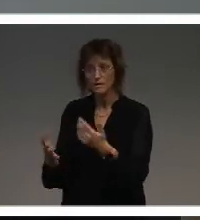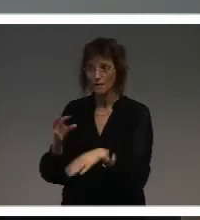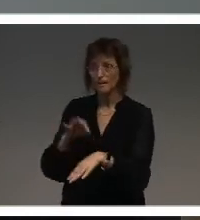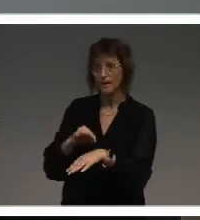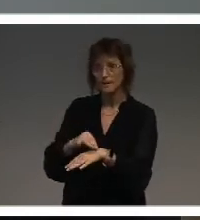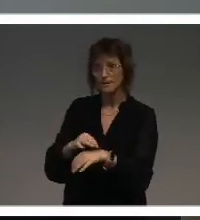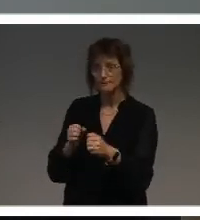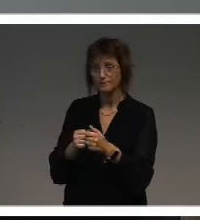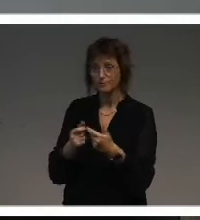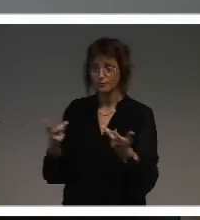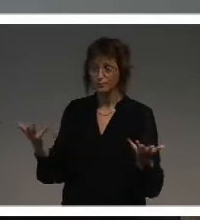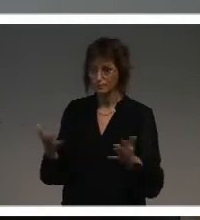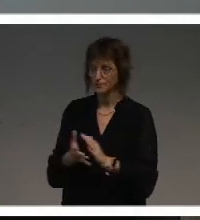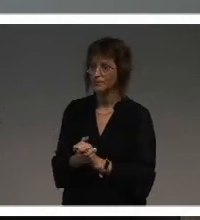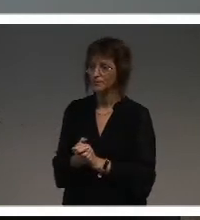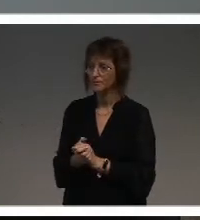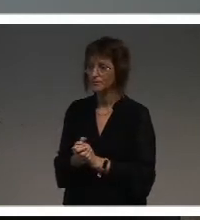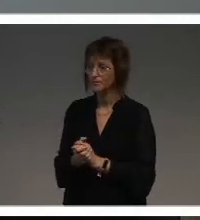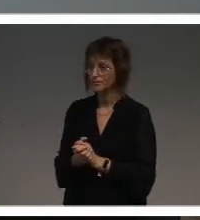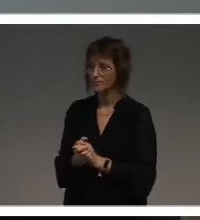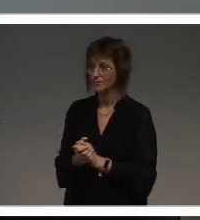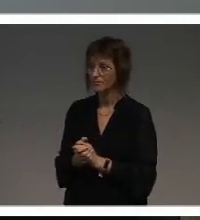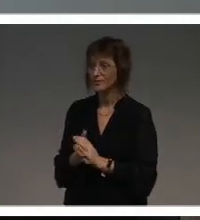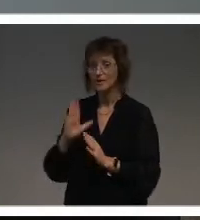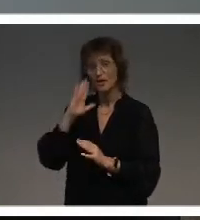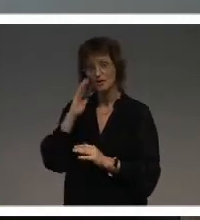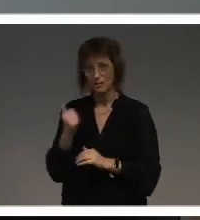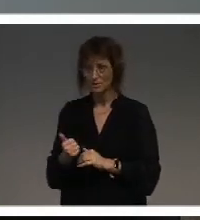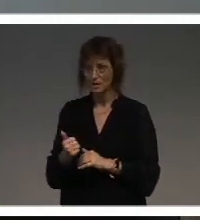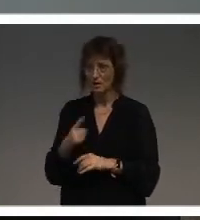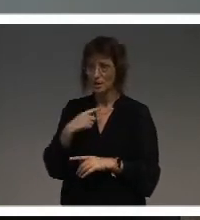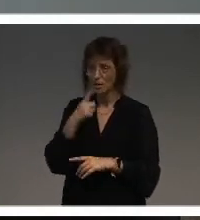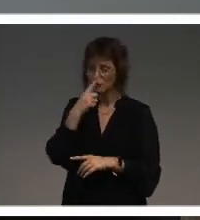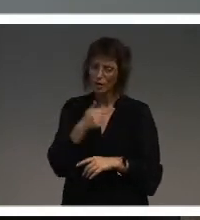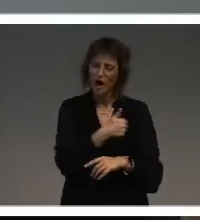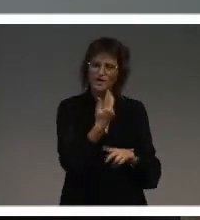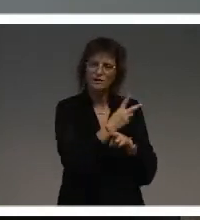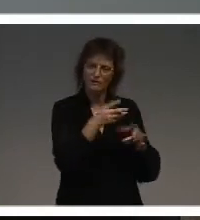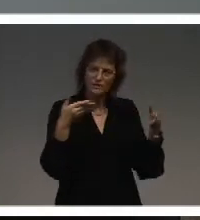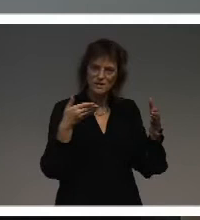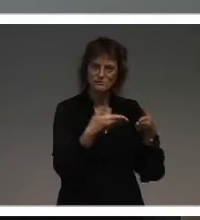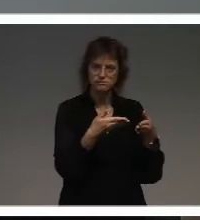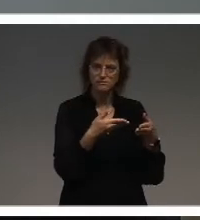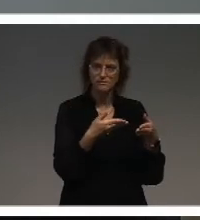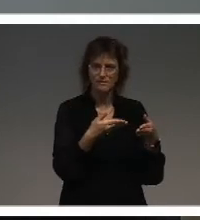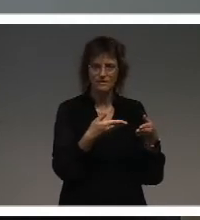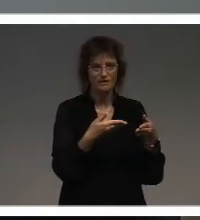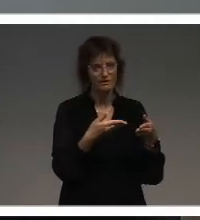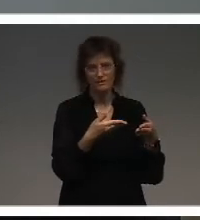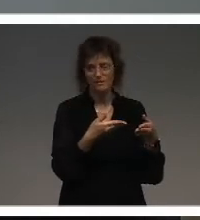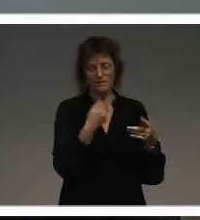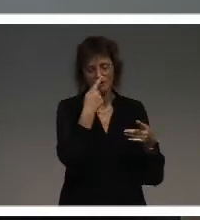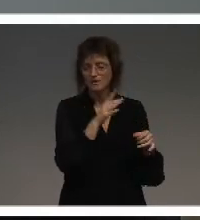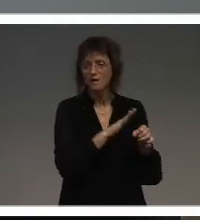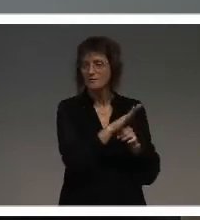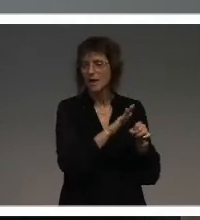pathologies. Et donc, cette approche, une seule nuisance, un seul danger, elle est aujourd'hui, on sait, elle est rarement